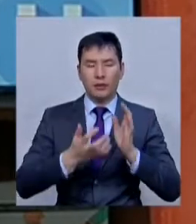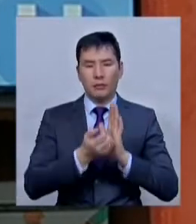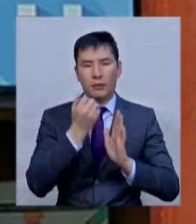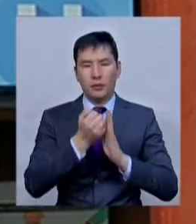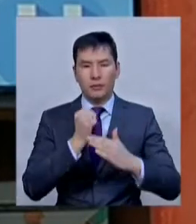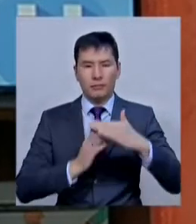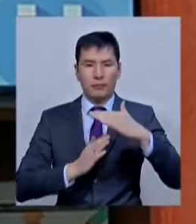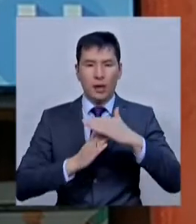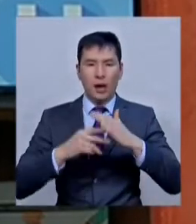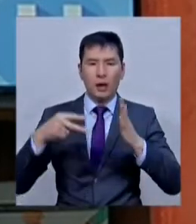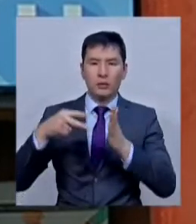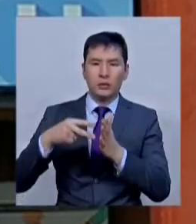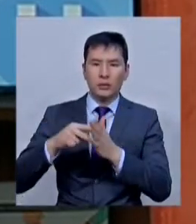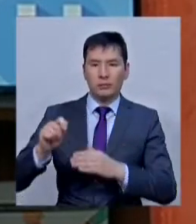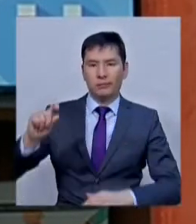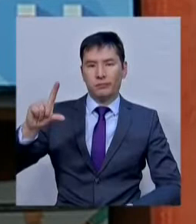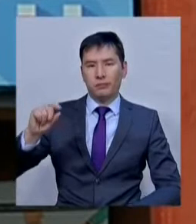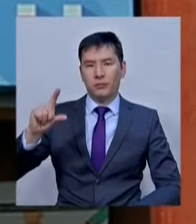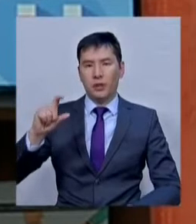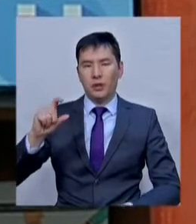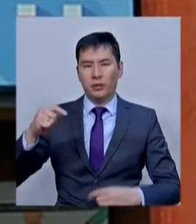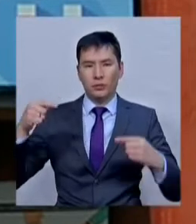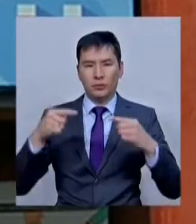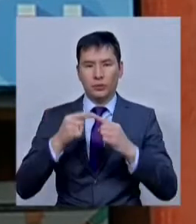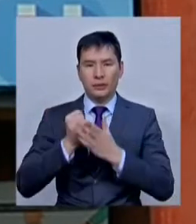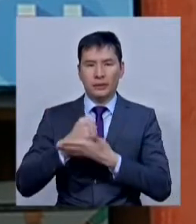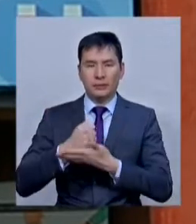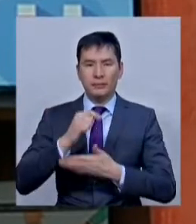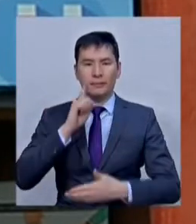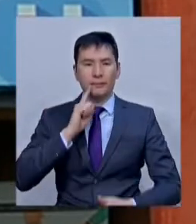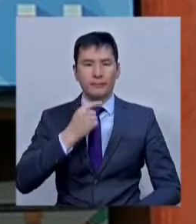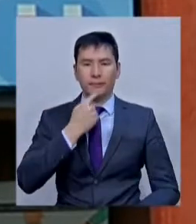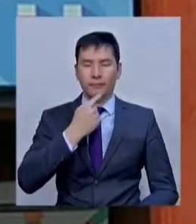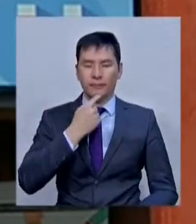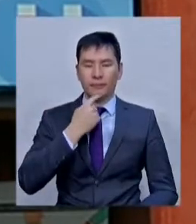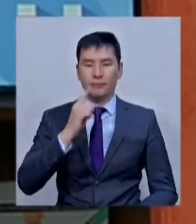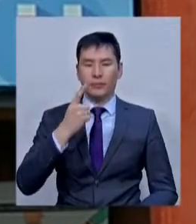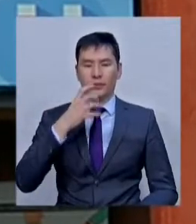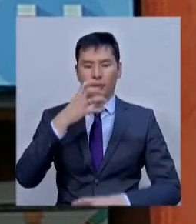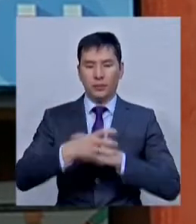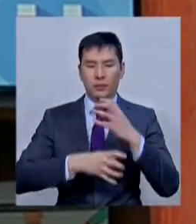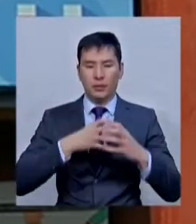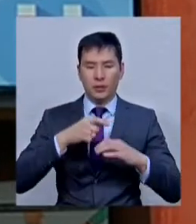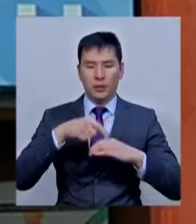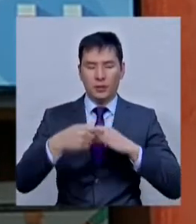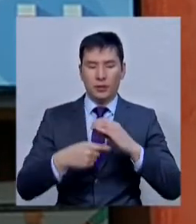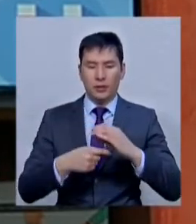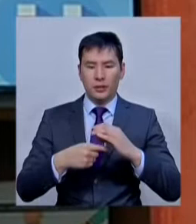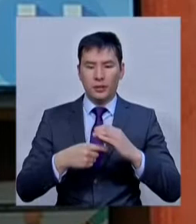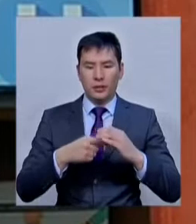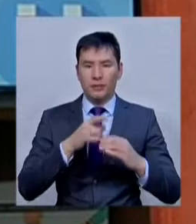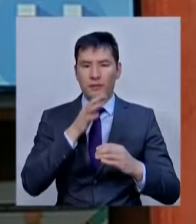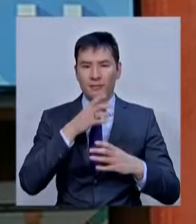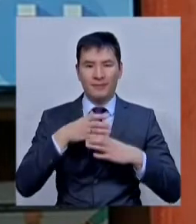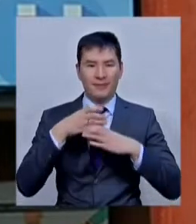нарығындағы бағалардың нақты тұрақталуына септігін тигізеді. Себебі әлемге мұнай өндіру көлемі қысқарғаннан